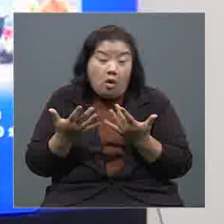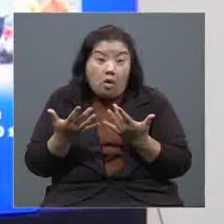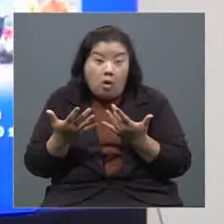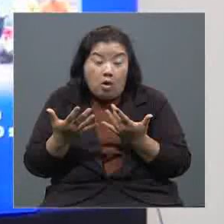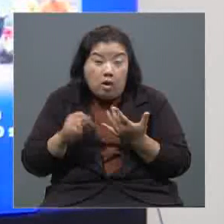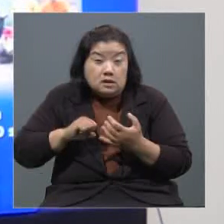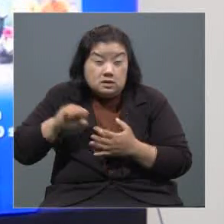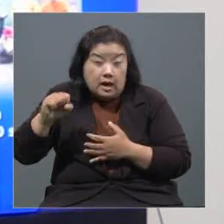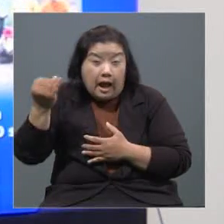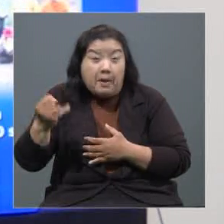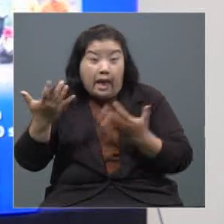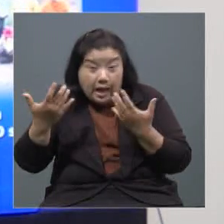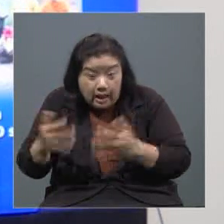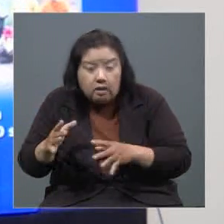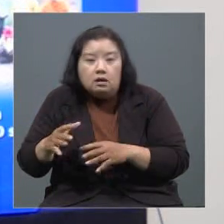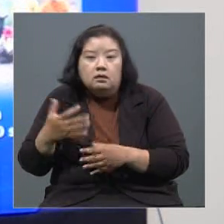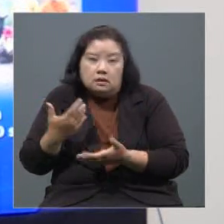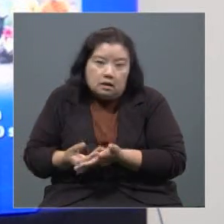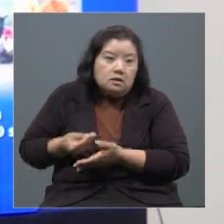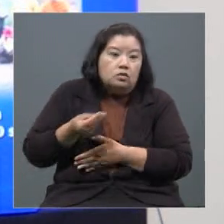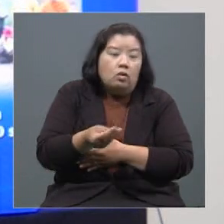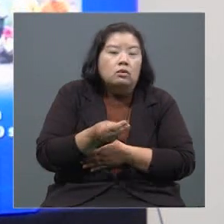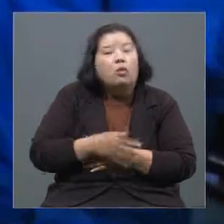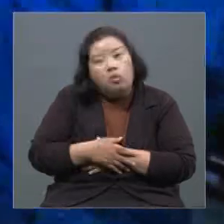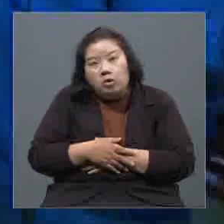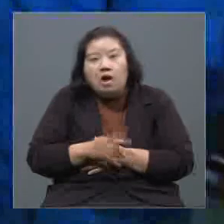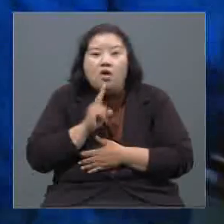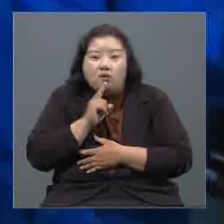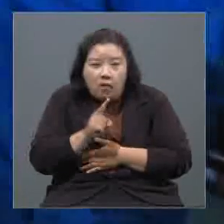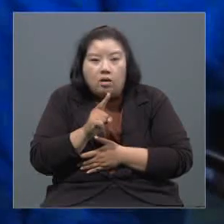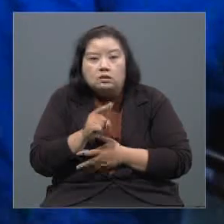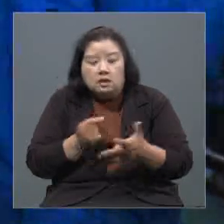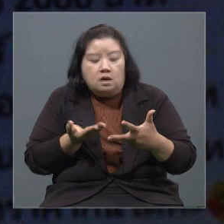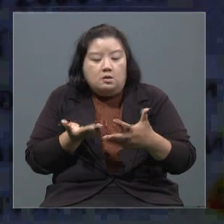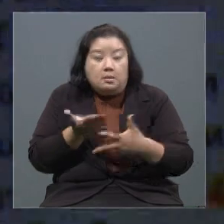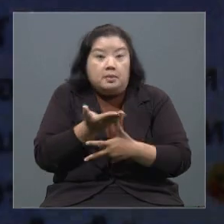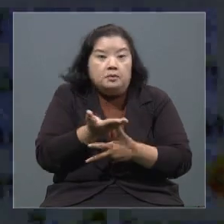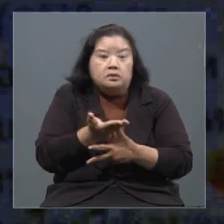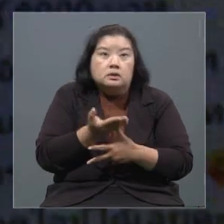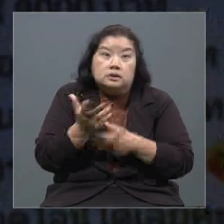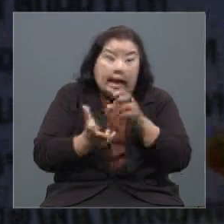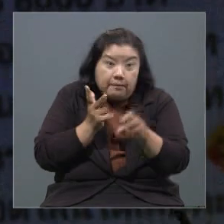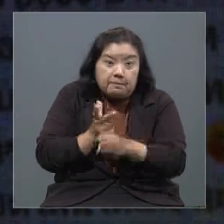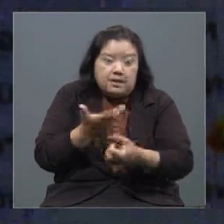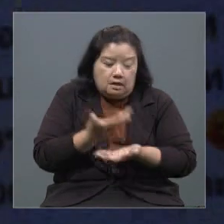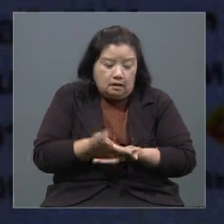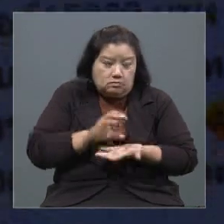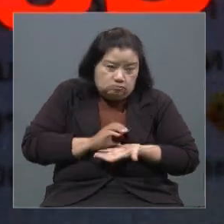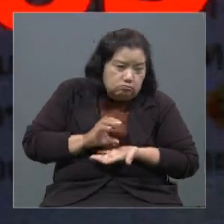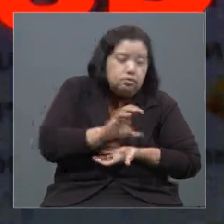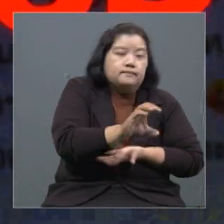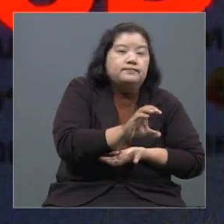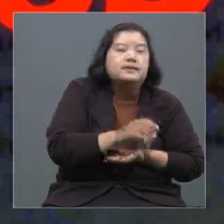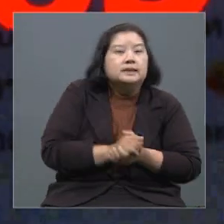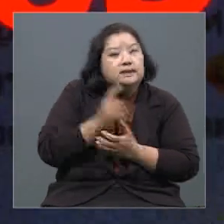ก่อนซึ่งคดีนึงกว่ามันจะถึงที่สุดกว่าจะครบ 3ศานะฮะรอไปเลยเร็วสุด 3ปีถึงจะคืนเงินได้ดังนั้นเนี่ยทางกระทรวง